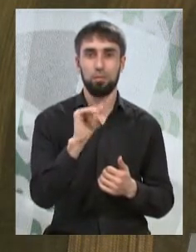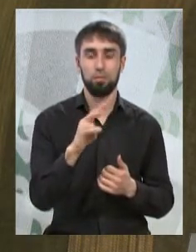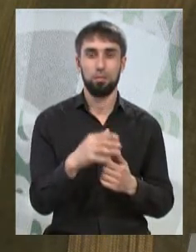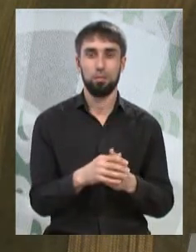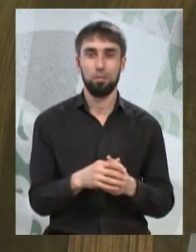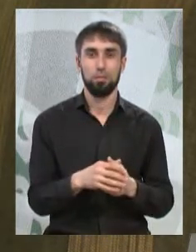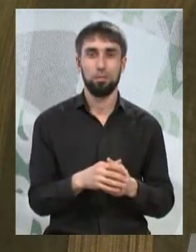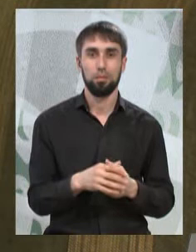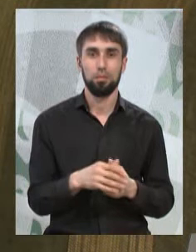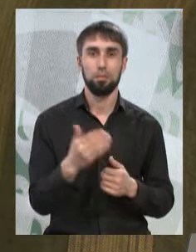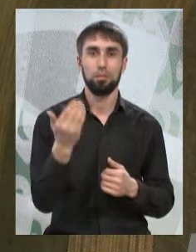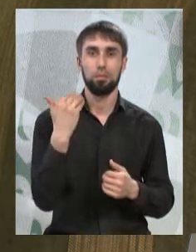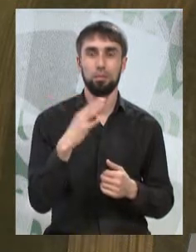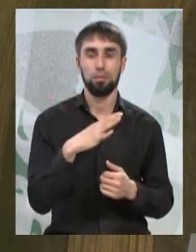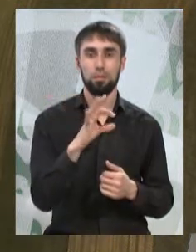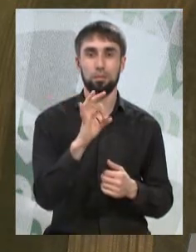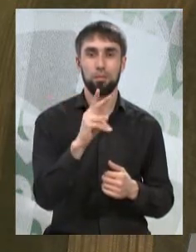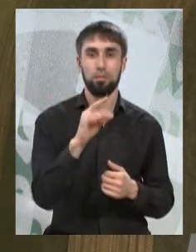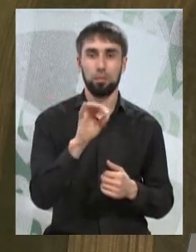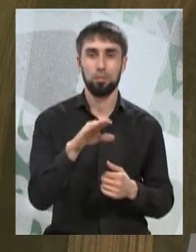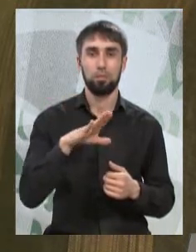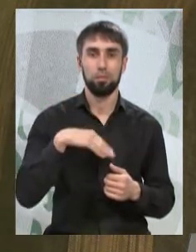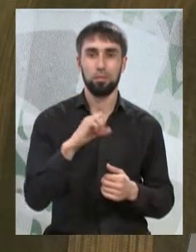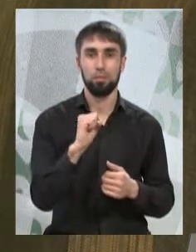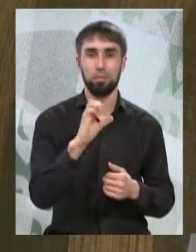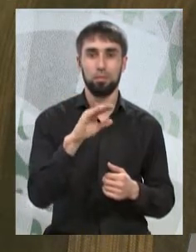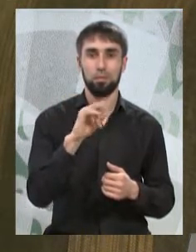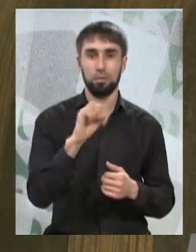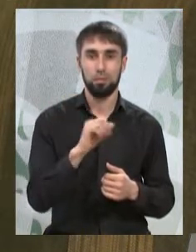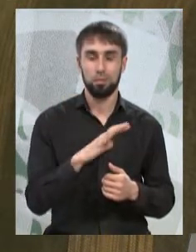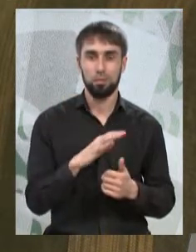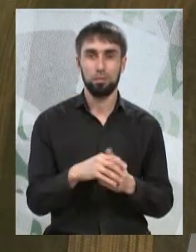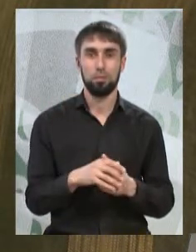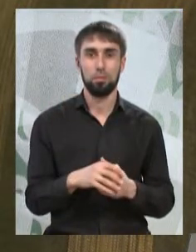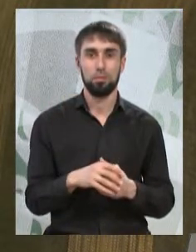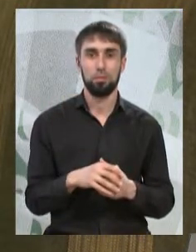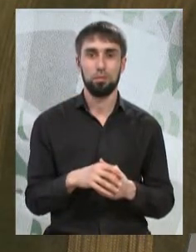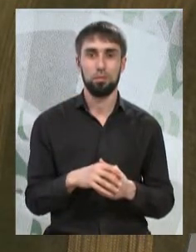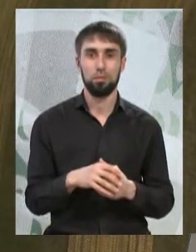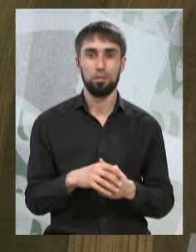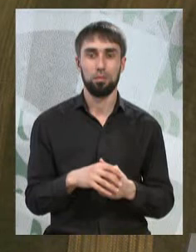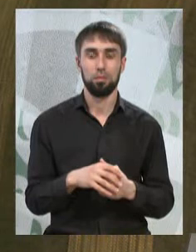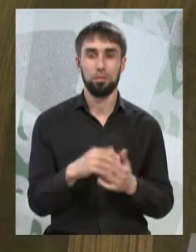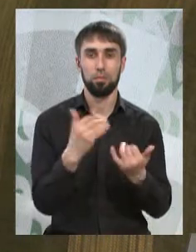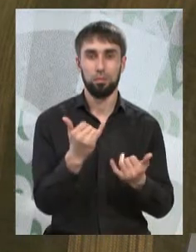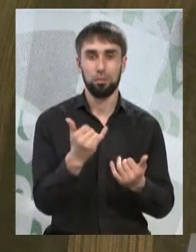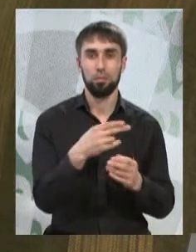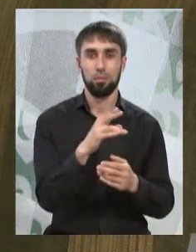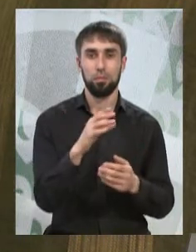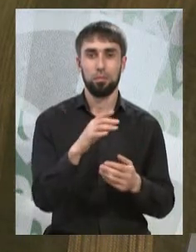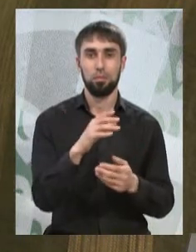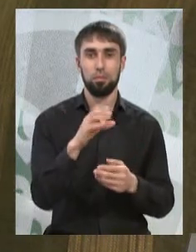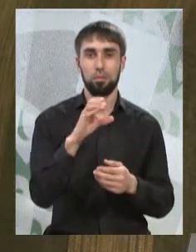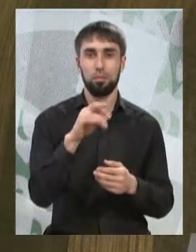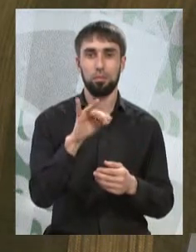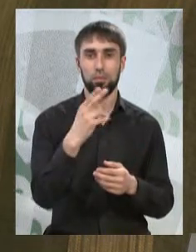это раньше Акмолинская, потом Астана стала, вот, и сейчас столицей